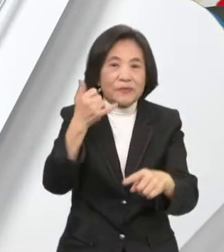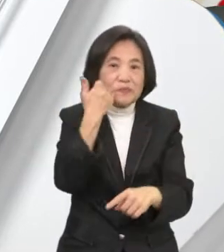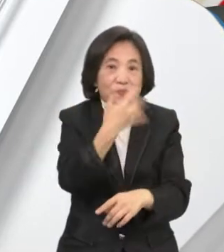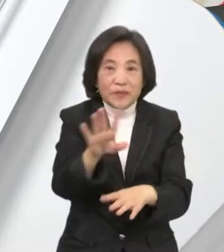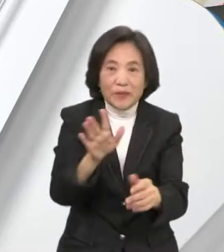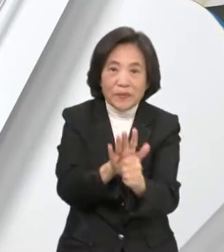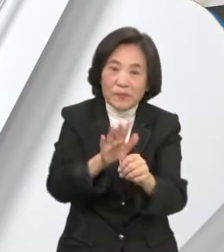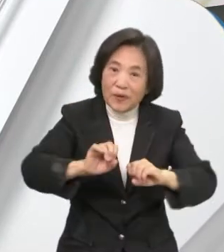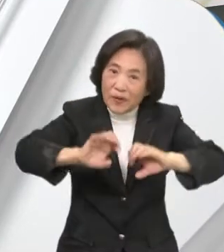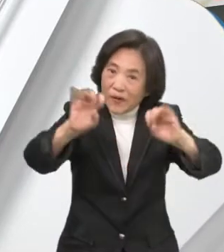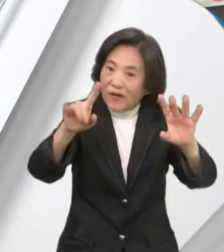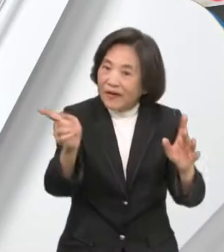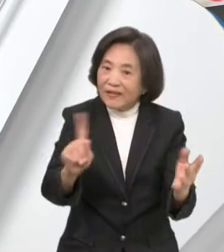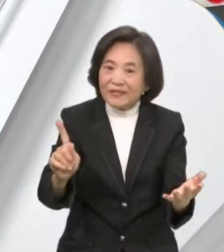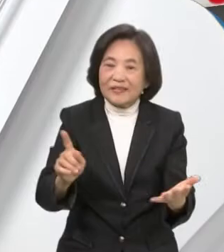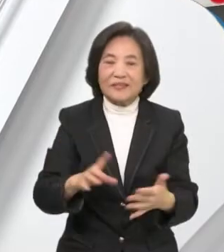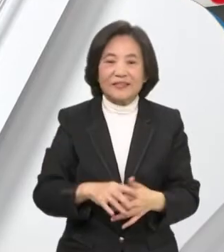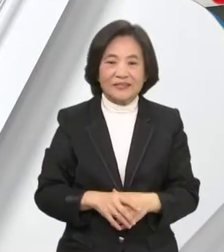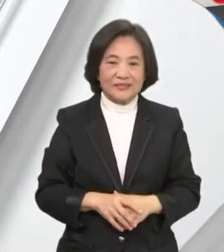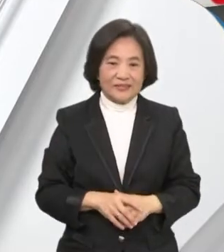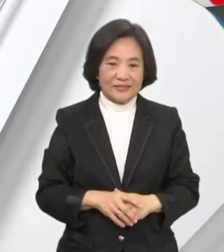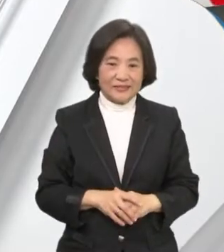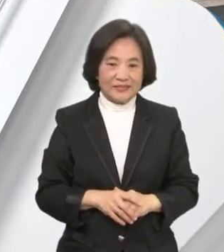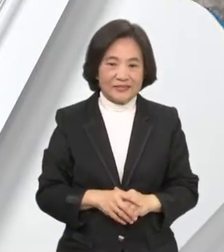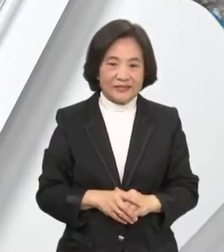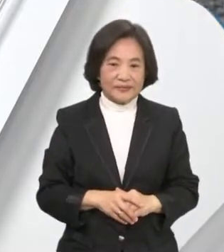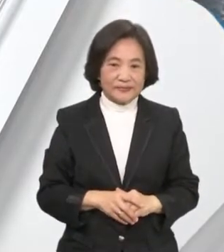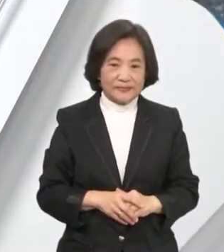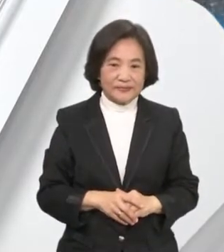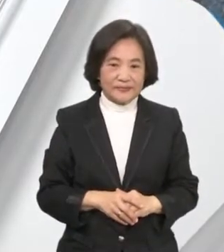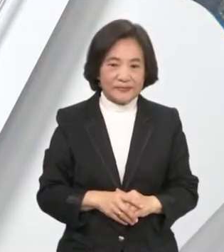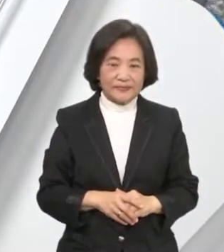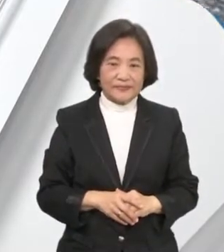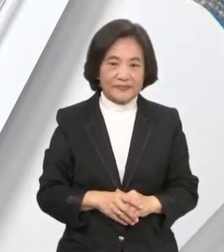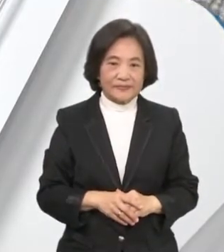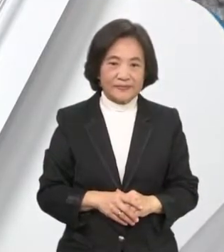记得样板推动海洋教育。